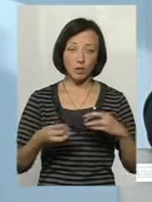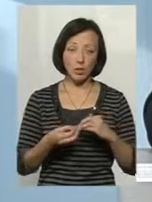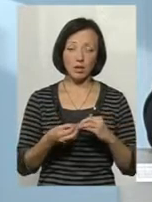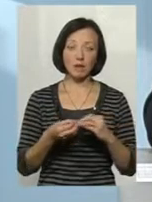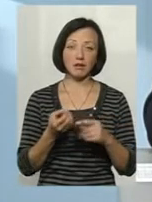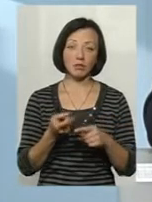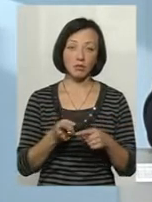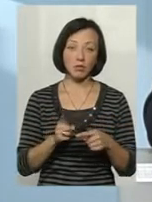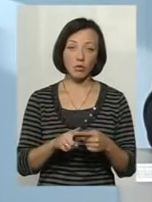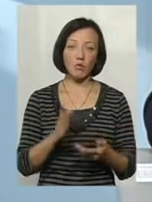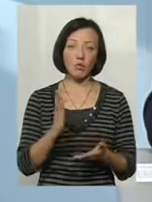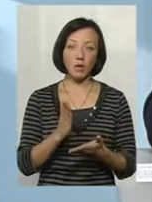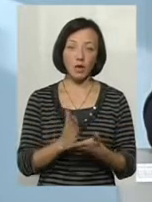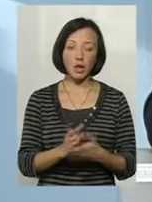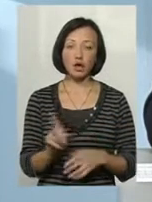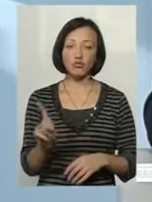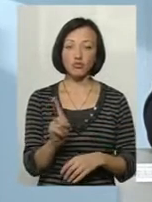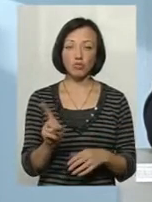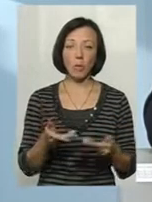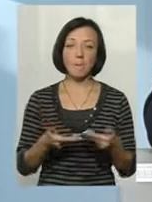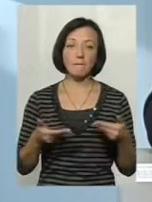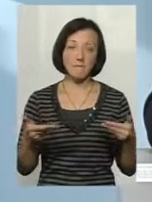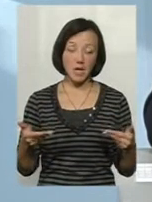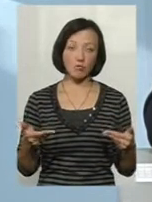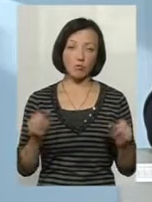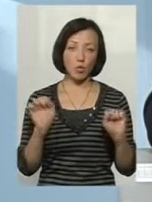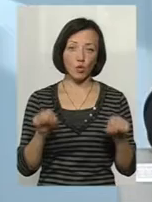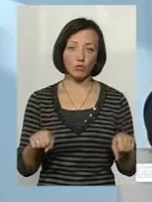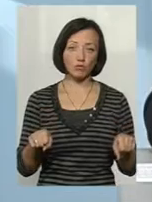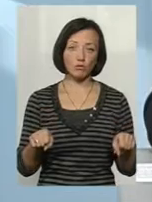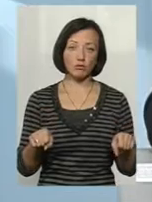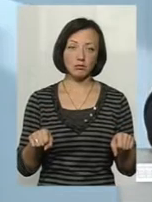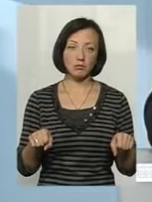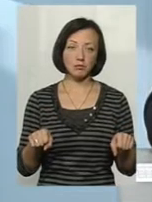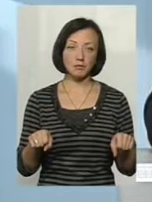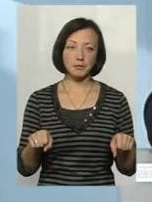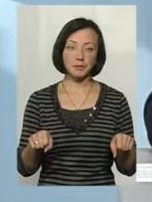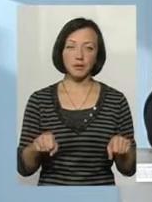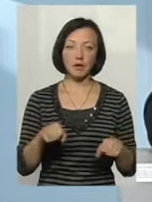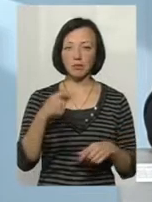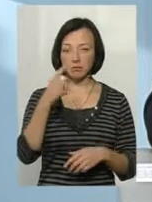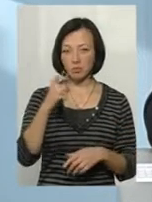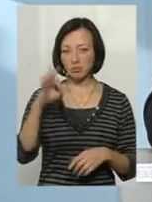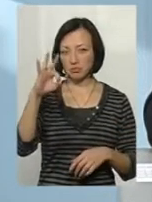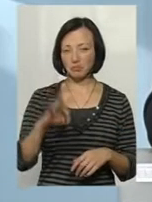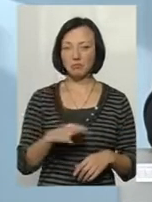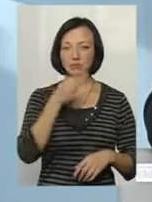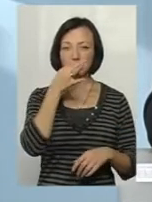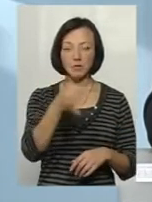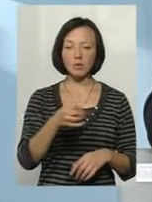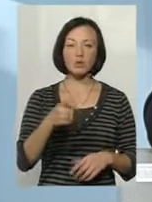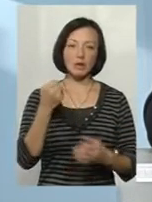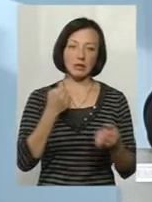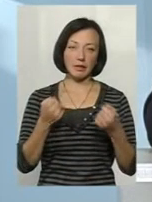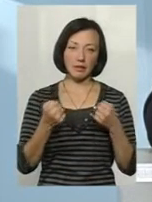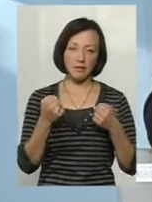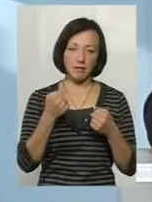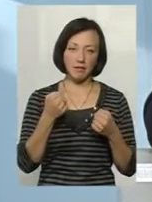є той, що ми, в принципі, можемо з досить високою певністю говорити про